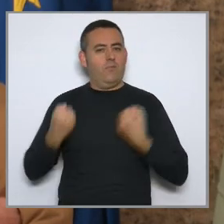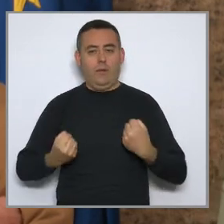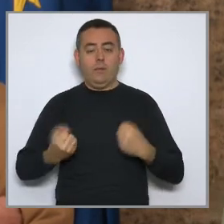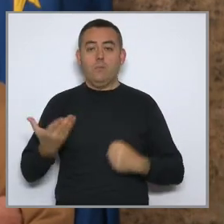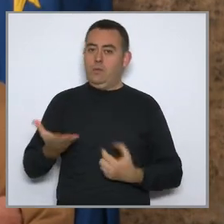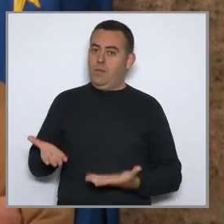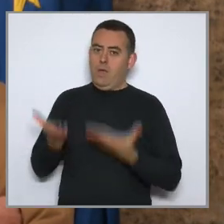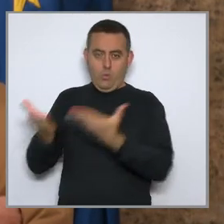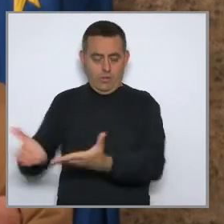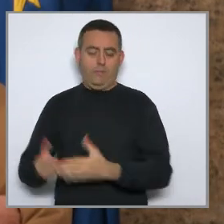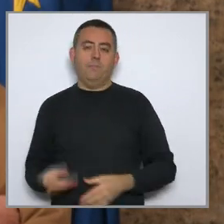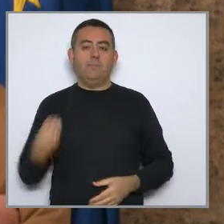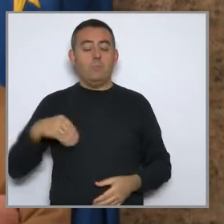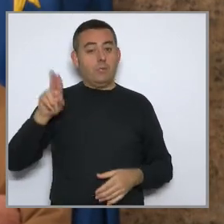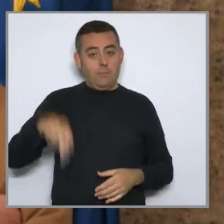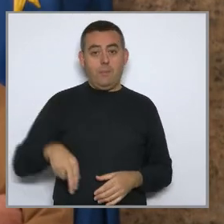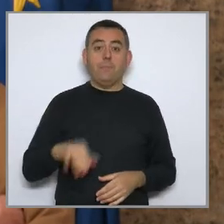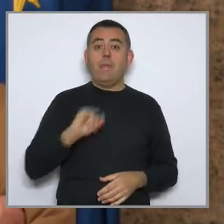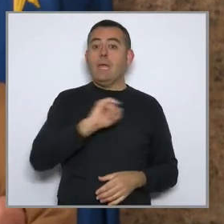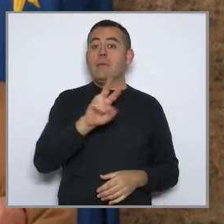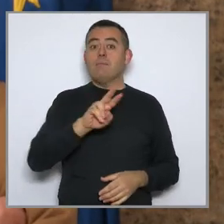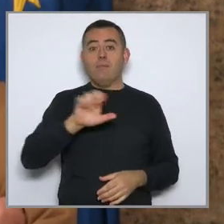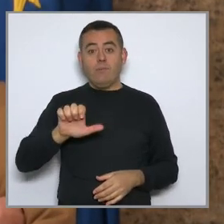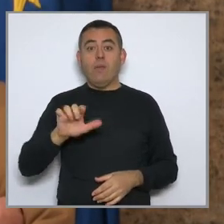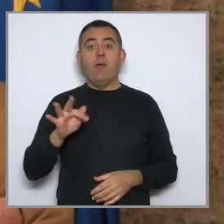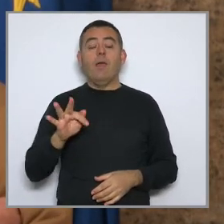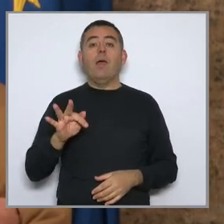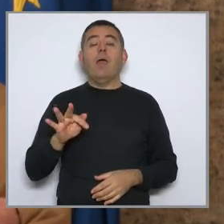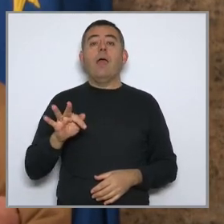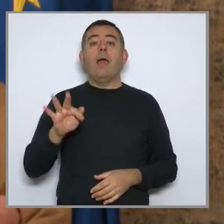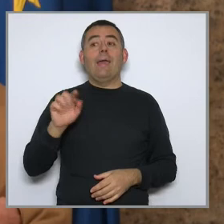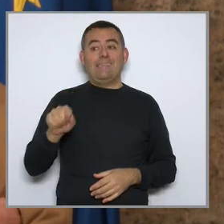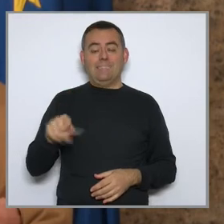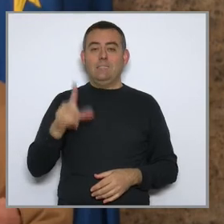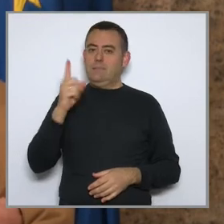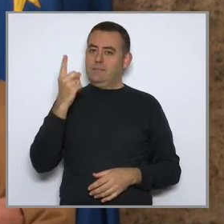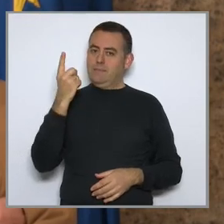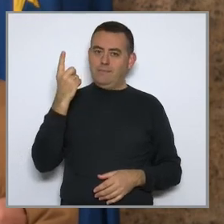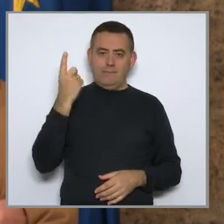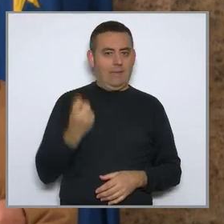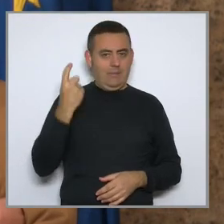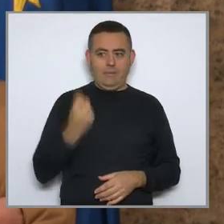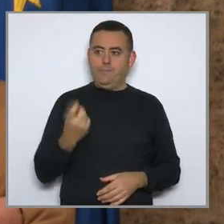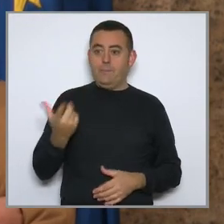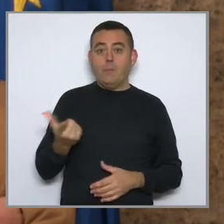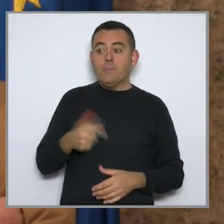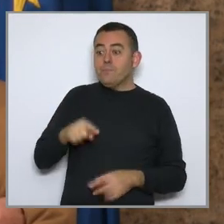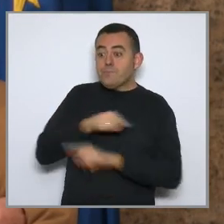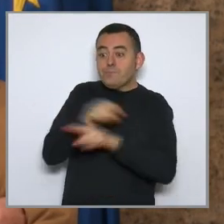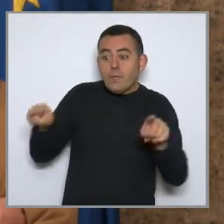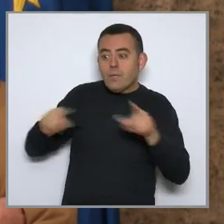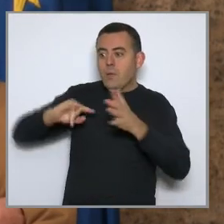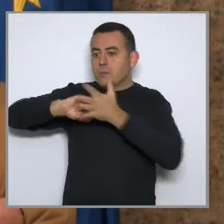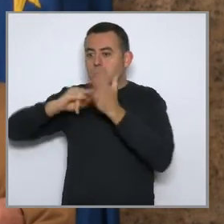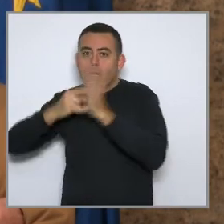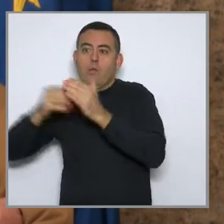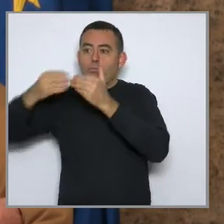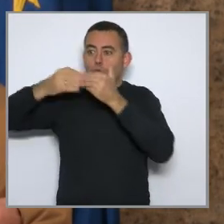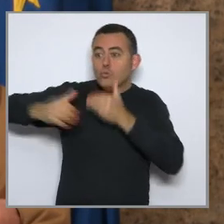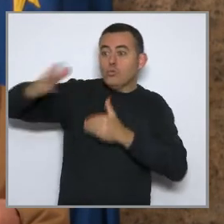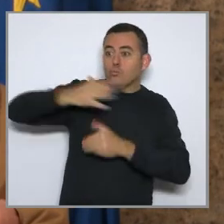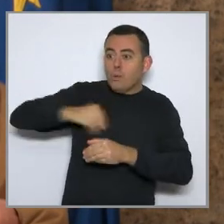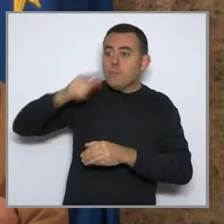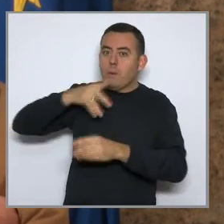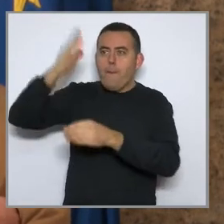l'IBF, fonamentalment, que el que pretenen, a més, és comprometre futurs viables de les empreses que afecten a tots els sectors de l'economia, no només a